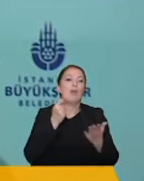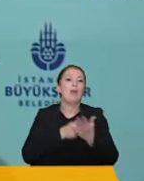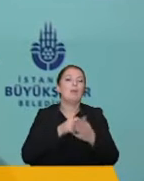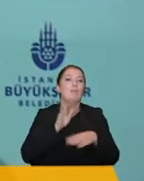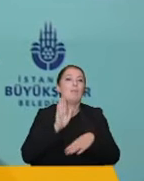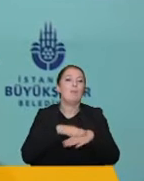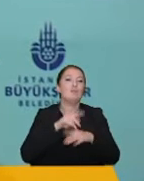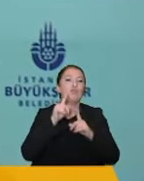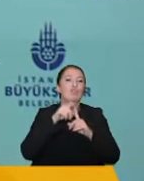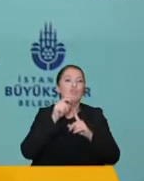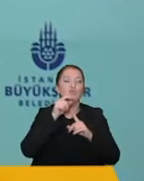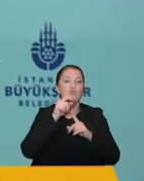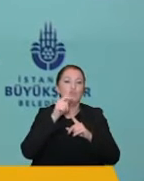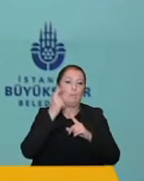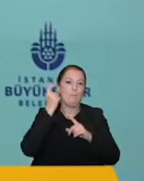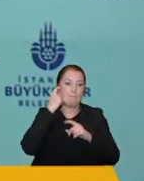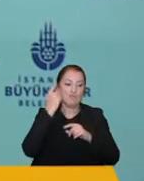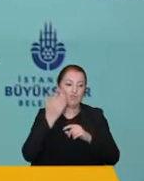yapılmış. Nüfus başına.